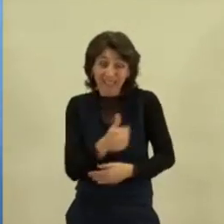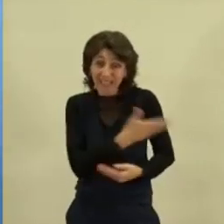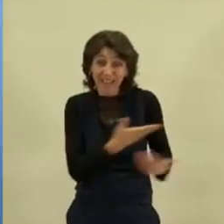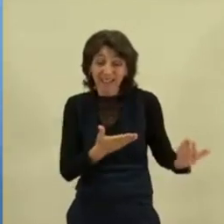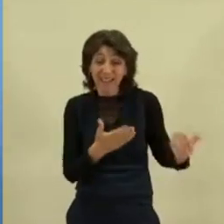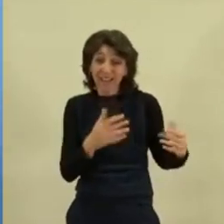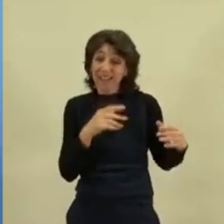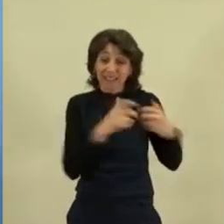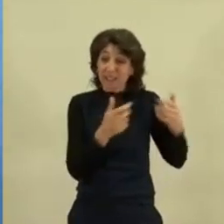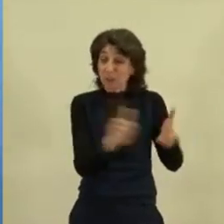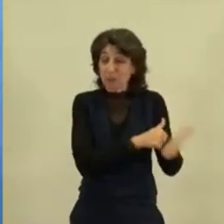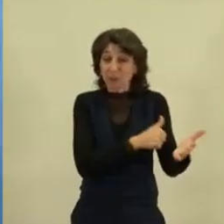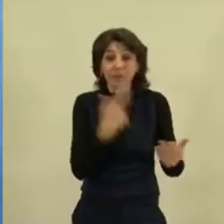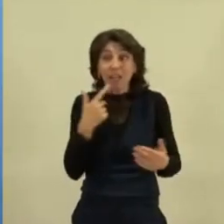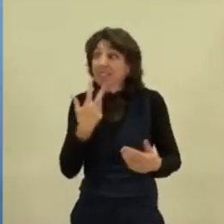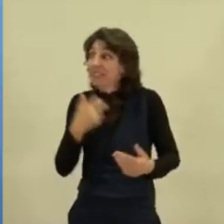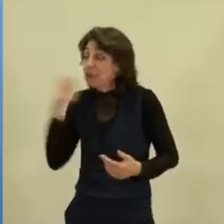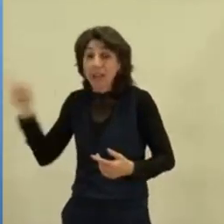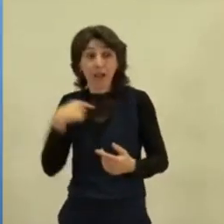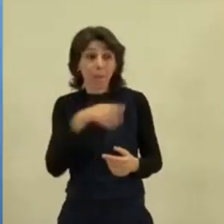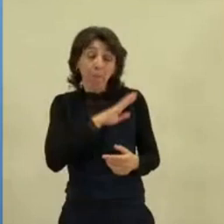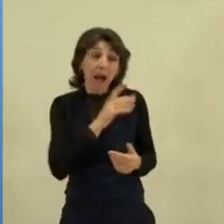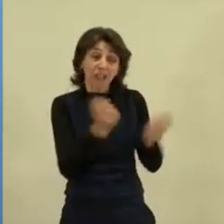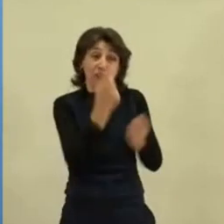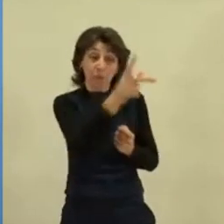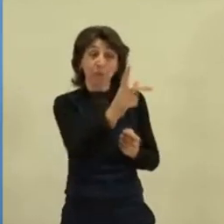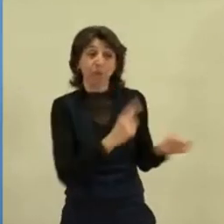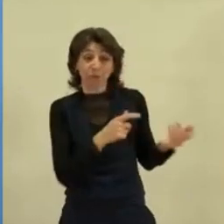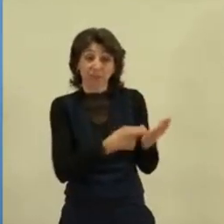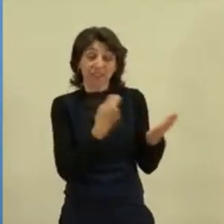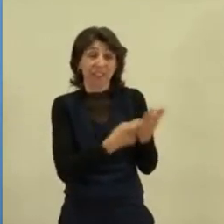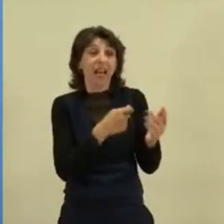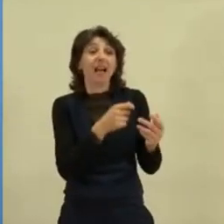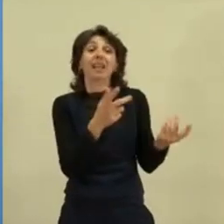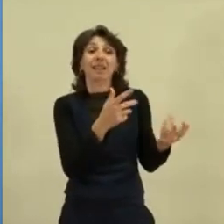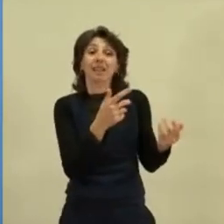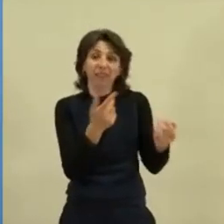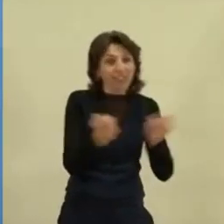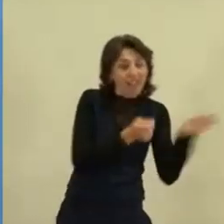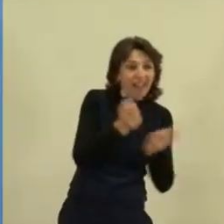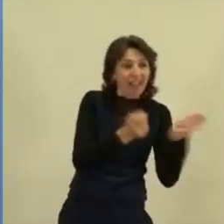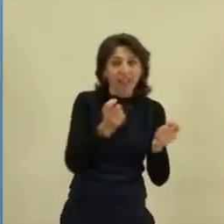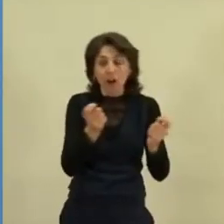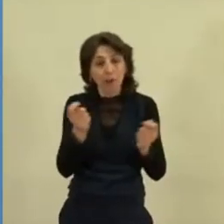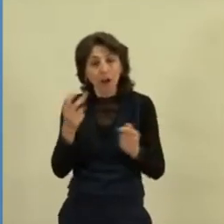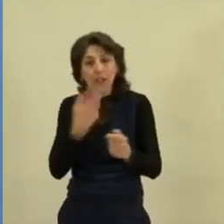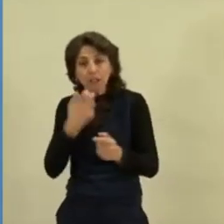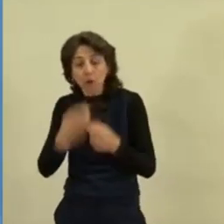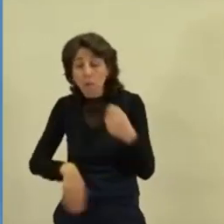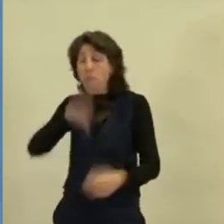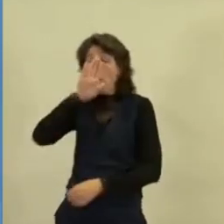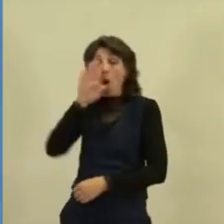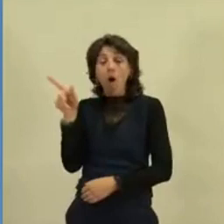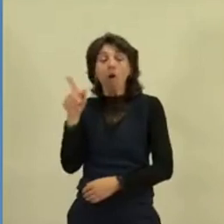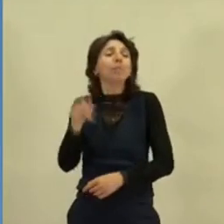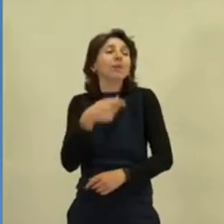votre fiscalité. Alors vous avez beau dire que ça se remplace à l'euro près de la suppression de la taxe d'habitation,